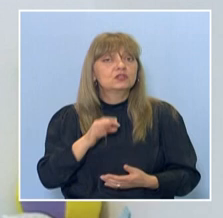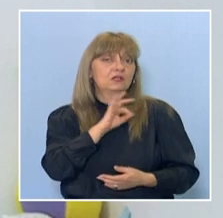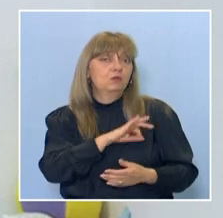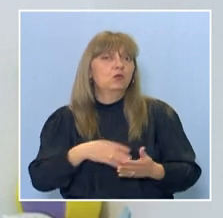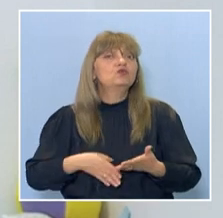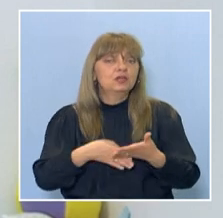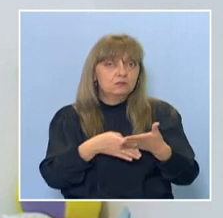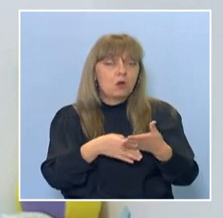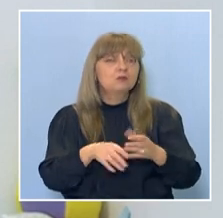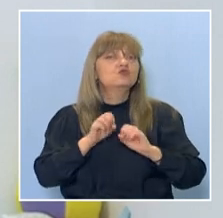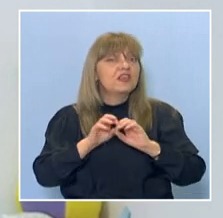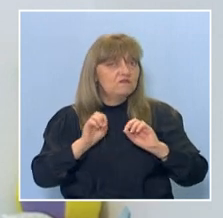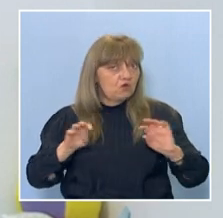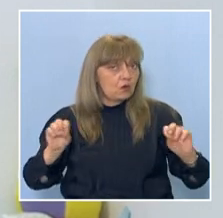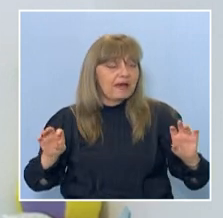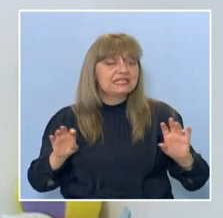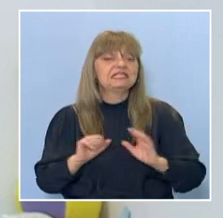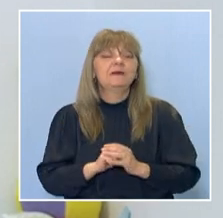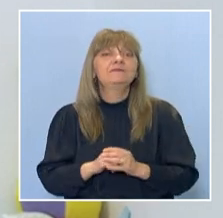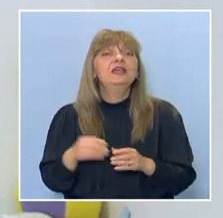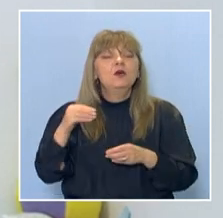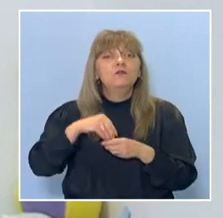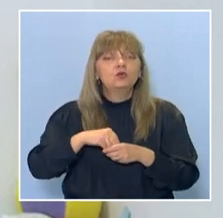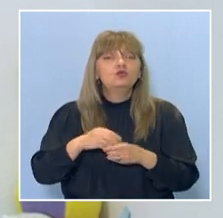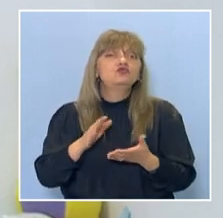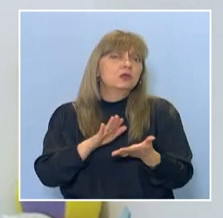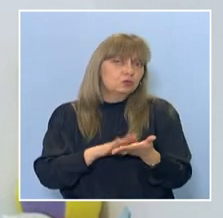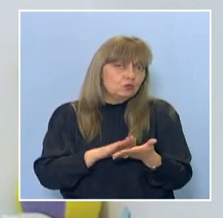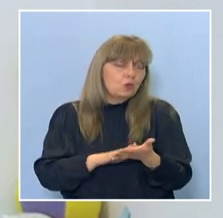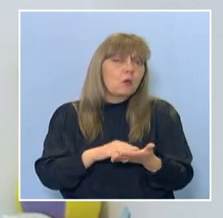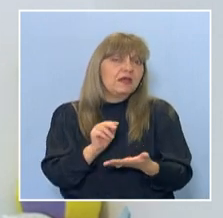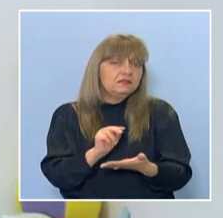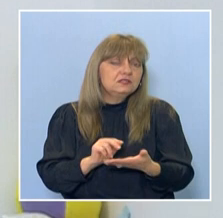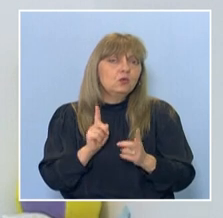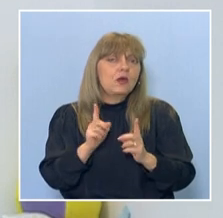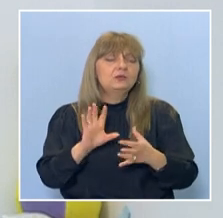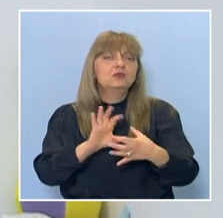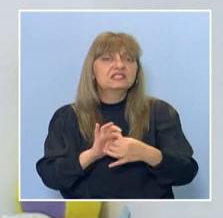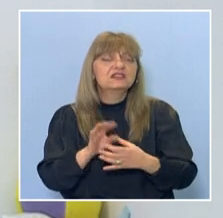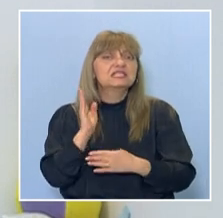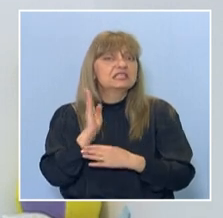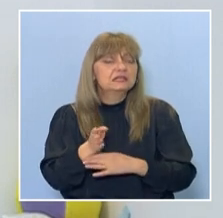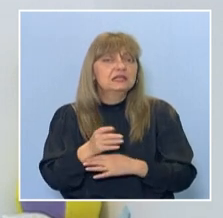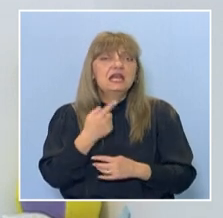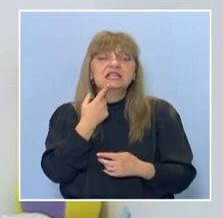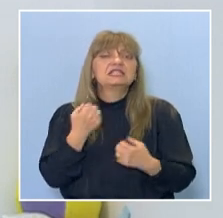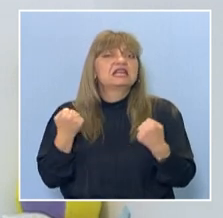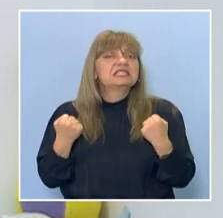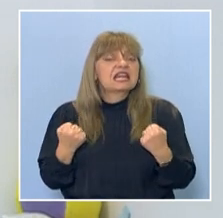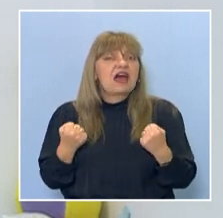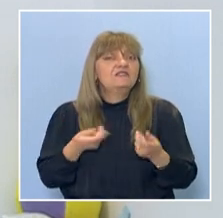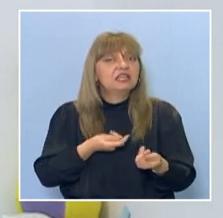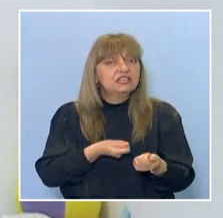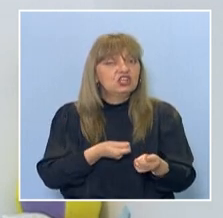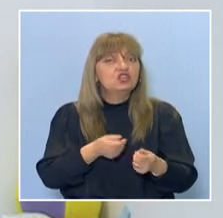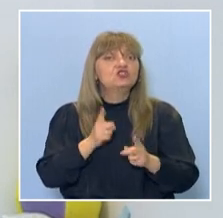получат информация, включително и за документация, която е свързана с правата им и за здравната грижа, на която